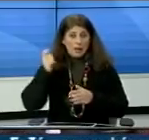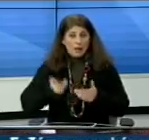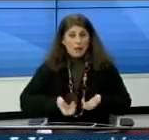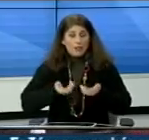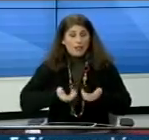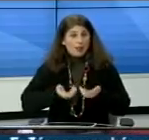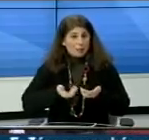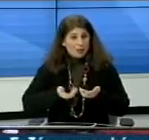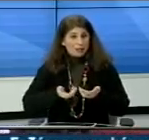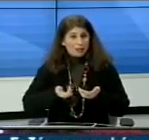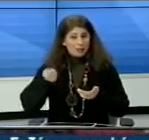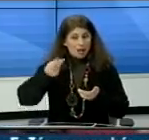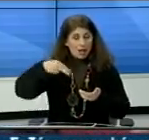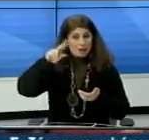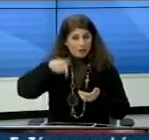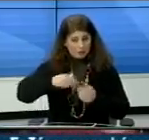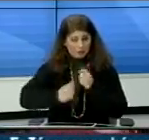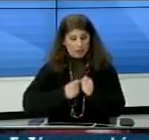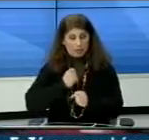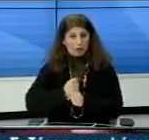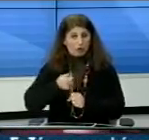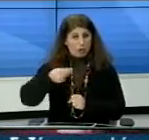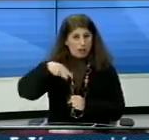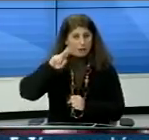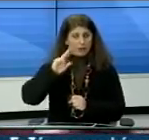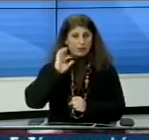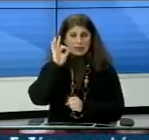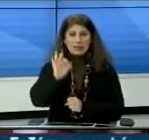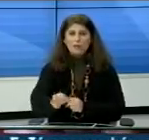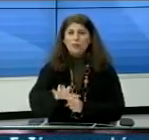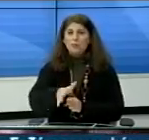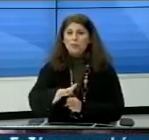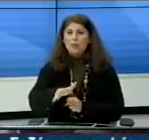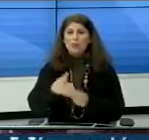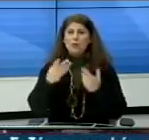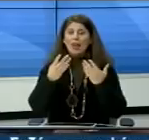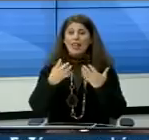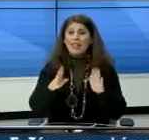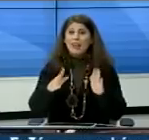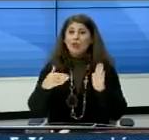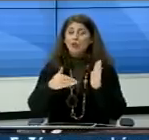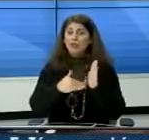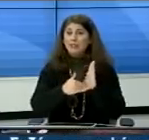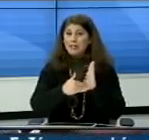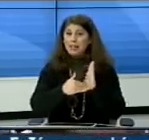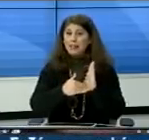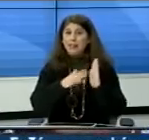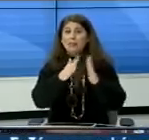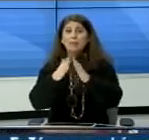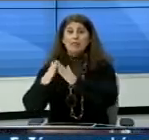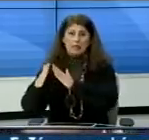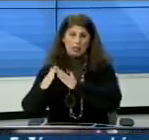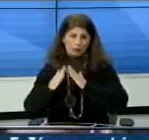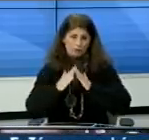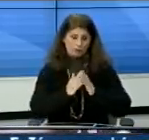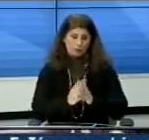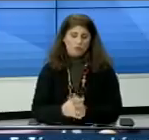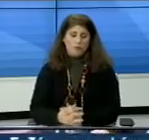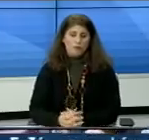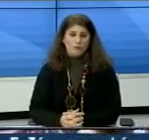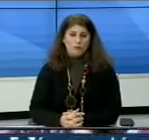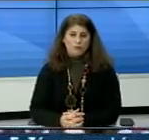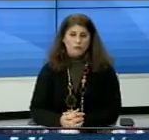θέρμανσης αυξήθηκε φέτος, ώστε να φτάσει σχεδόν σε 900.000 νοικοκυριά.